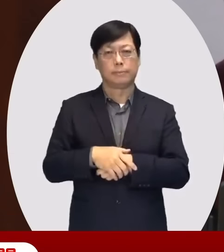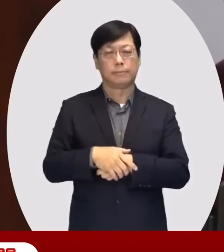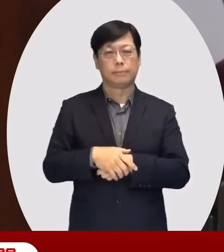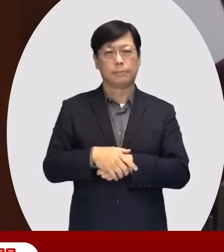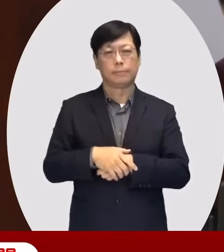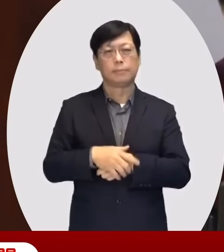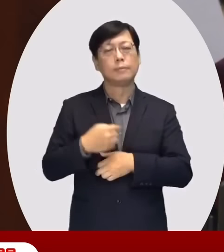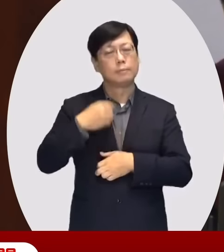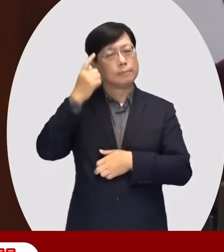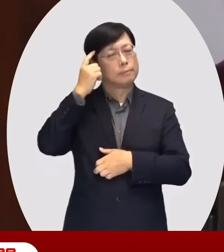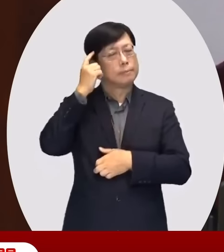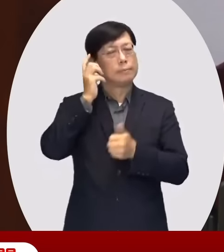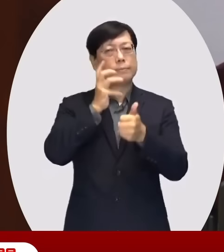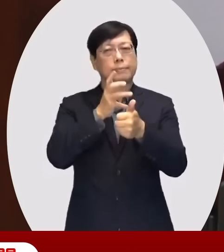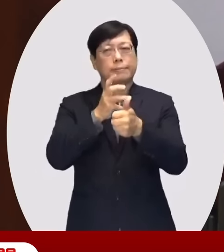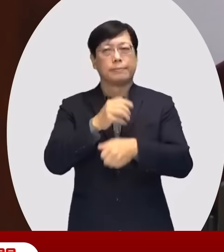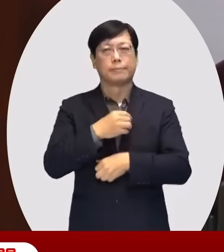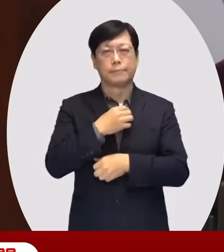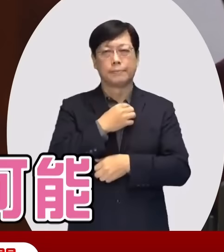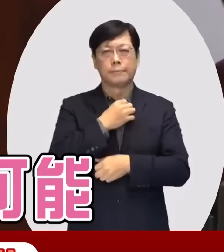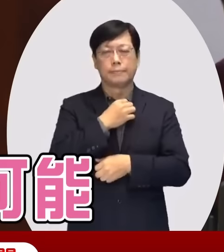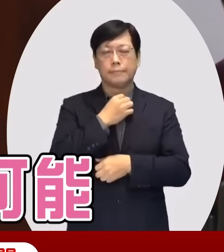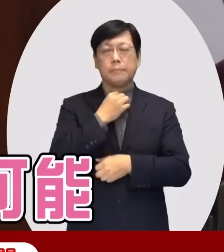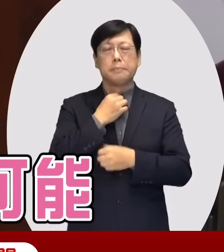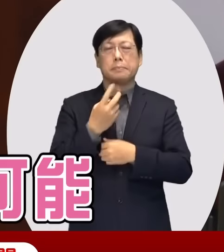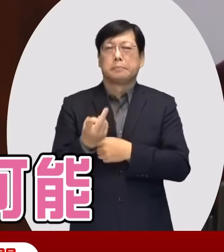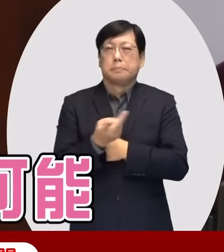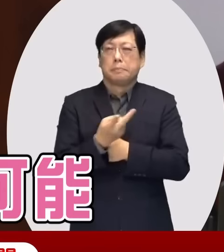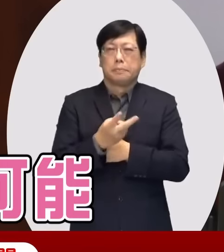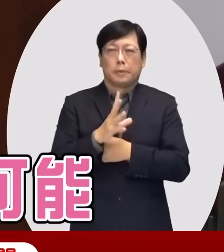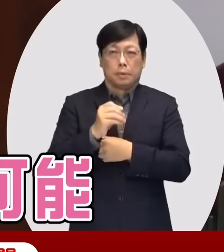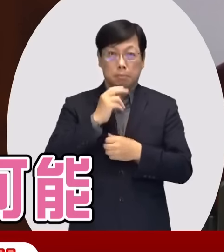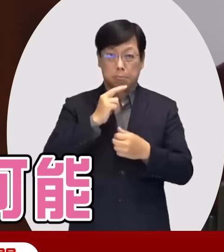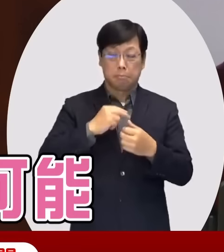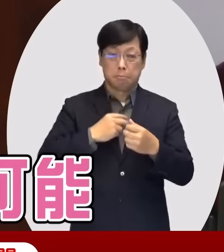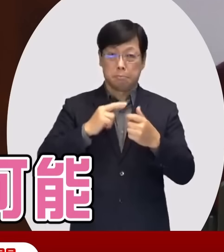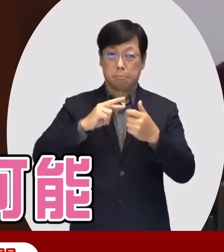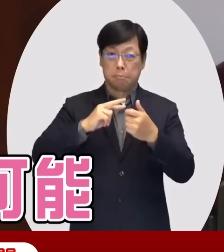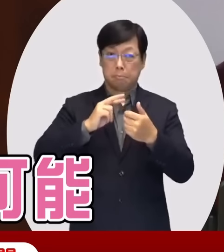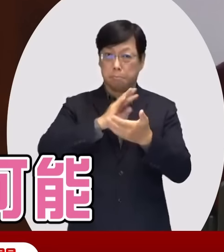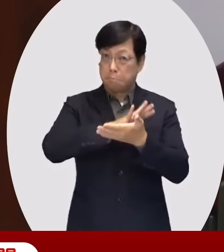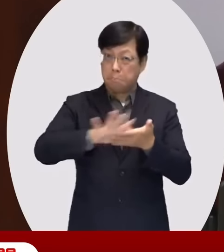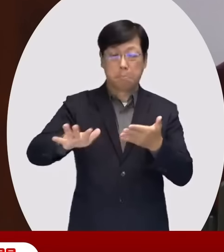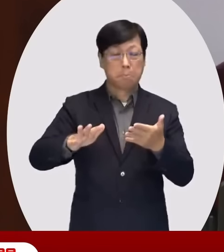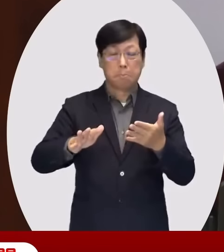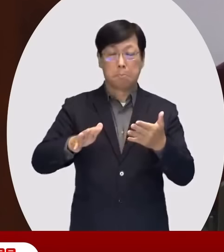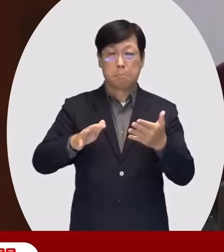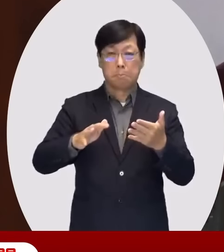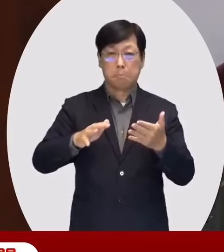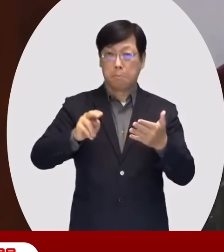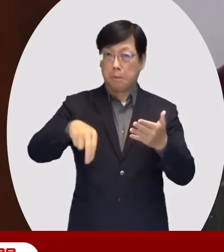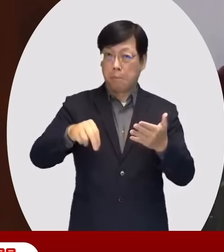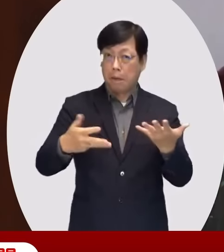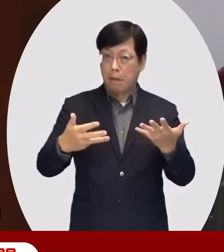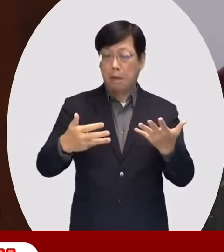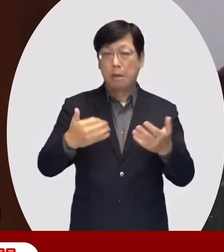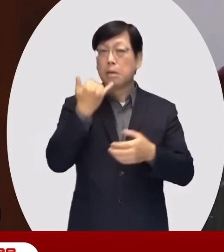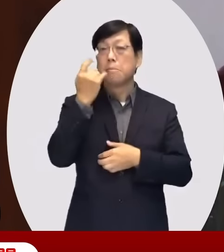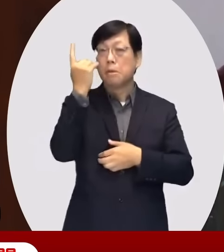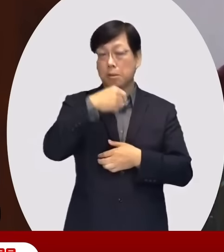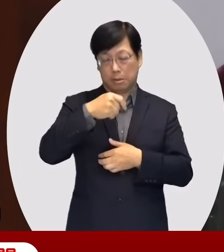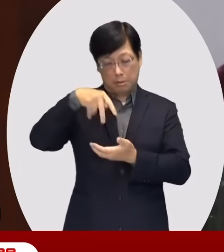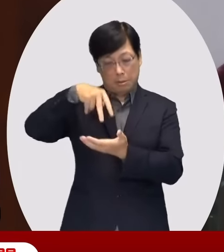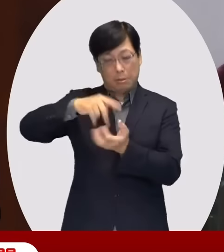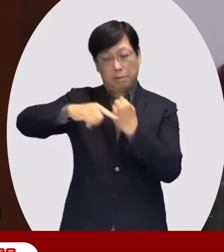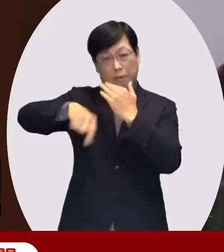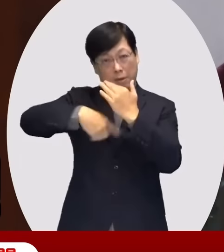下，我请问啊，双方有没有和解的可能？也就是啊，麻烦